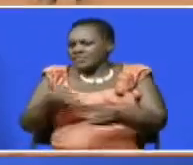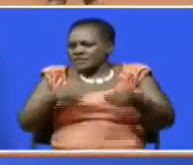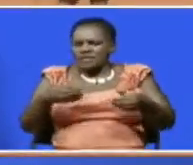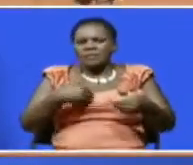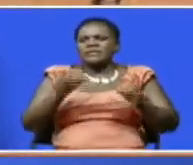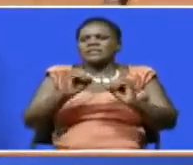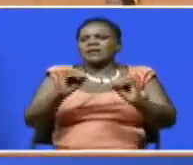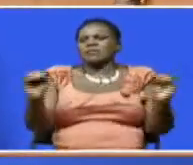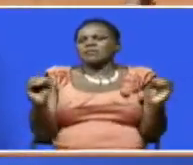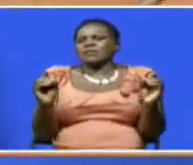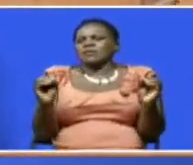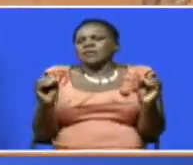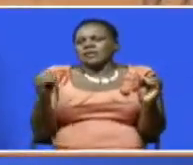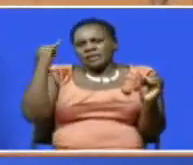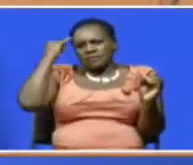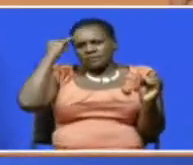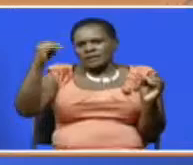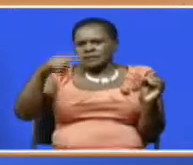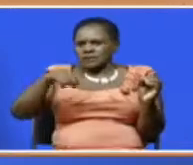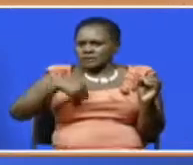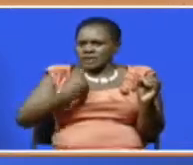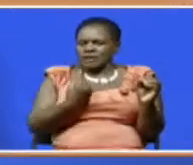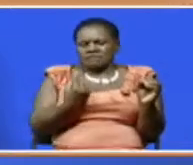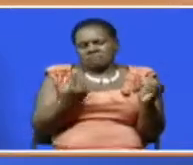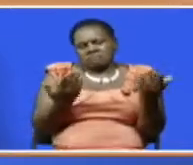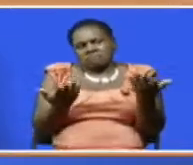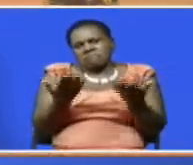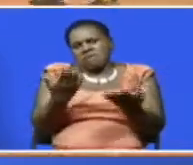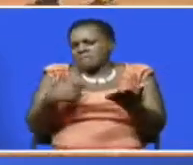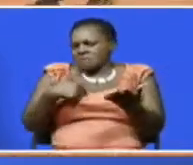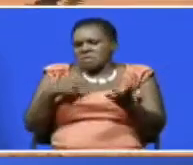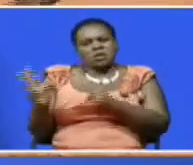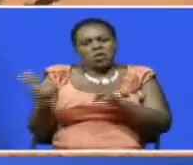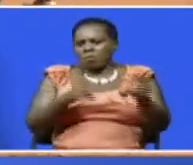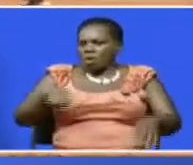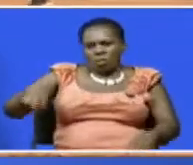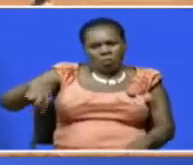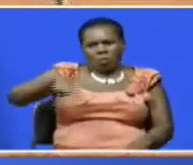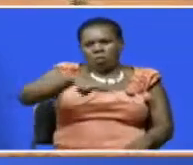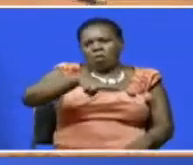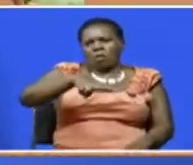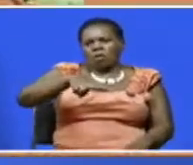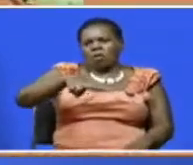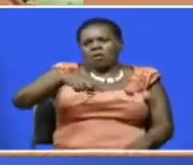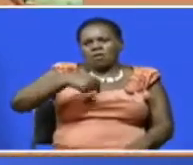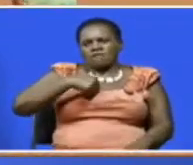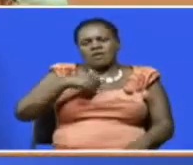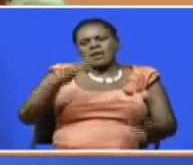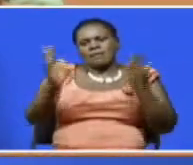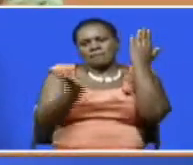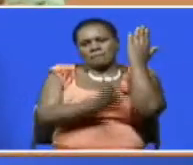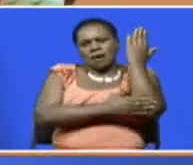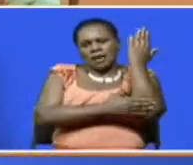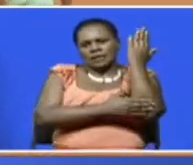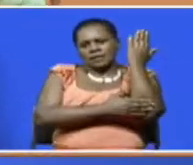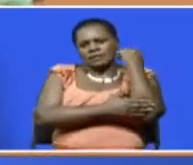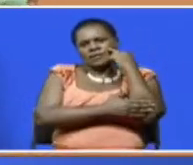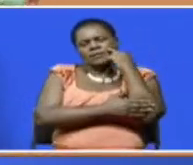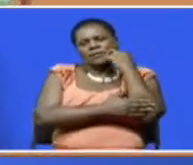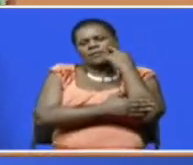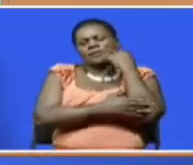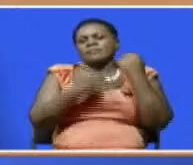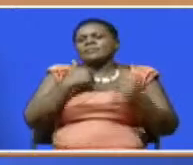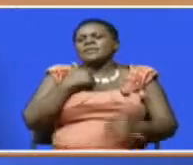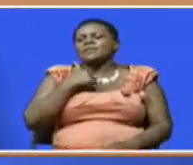ulemavu. Na imagine pia mimi ningekuanga pia kama natembea. Nakuwa na feel vibaya juu hadi mimi